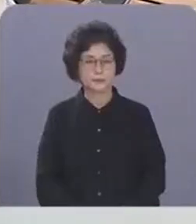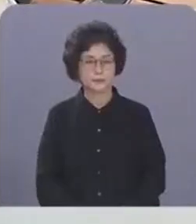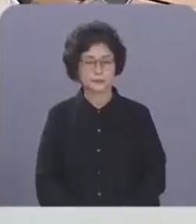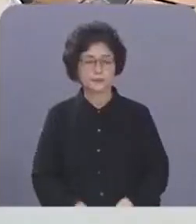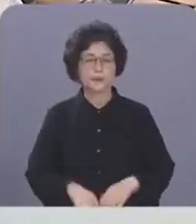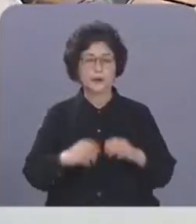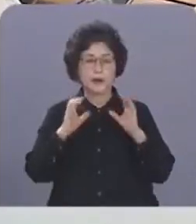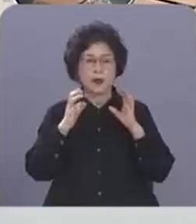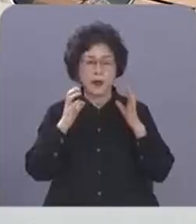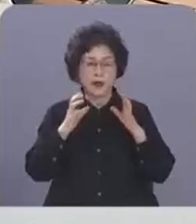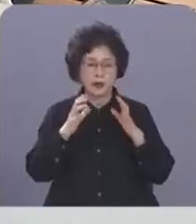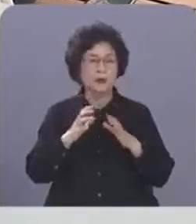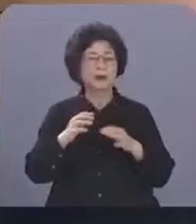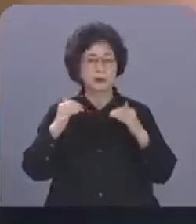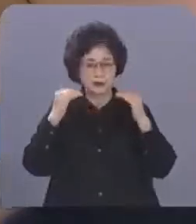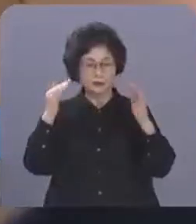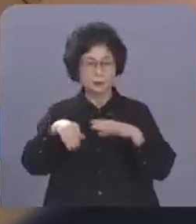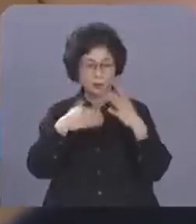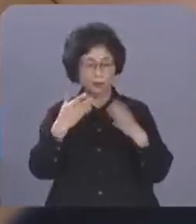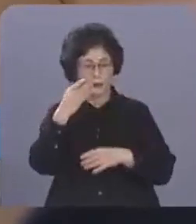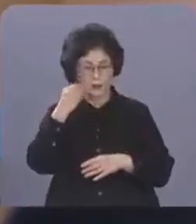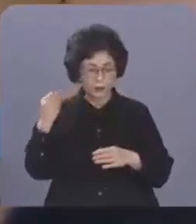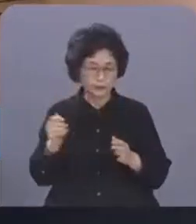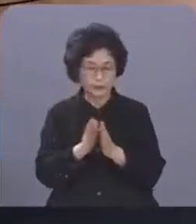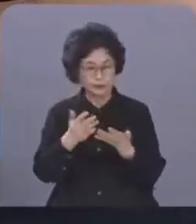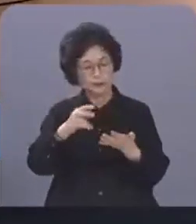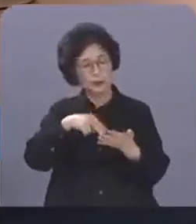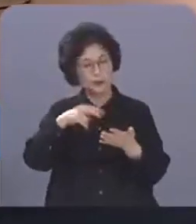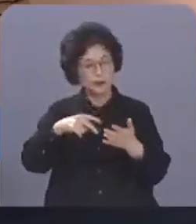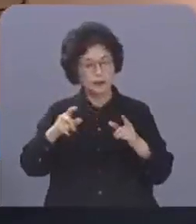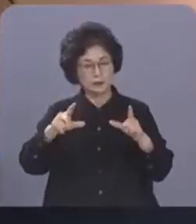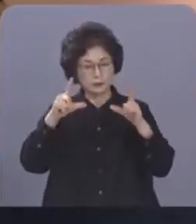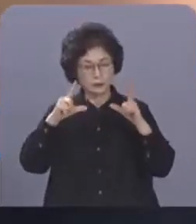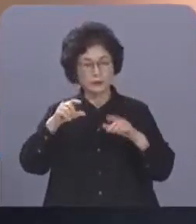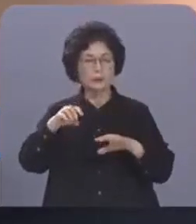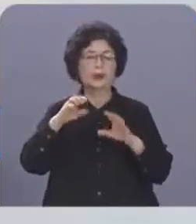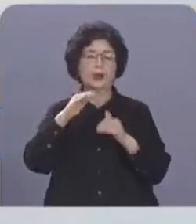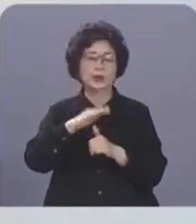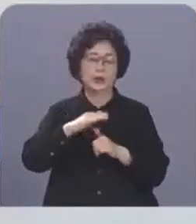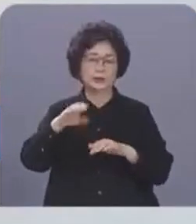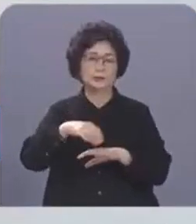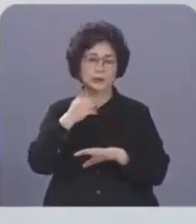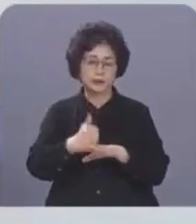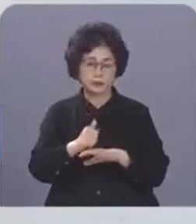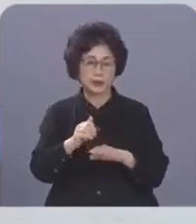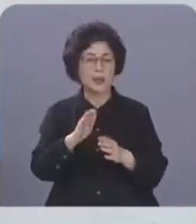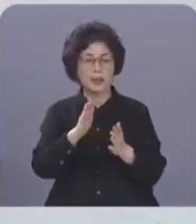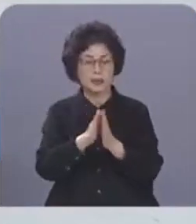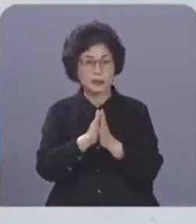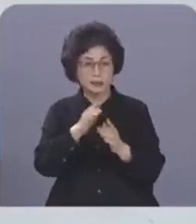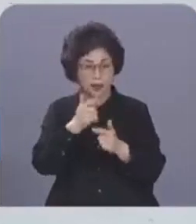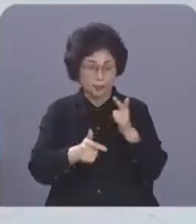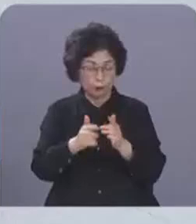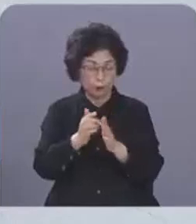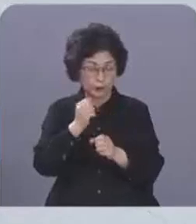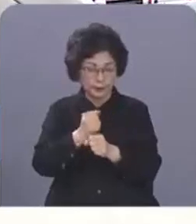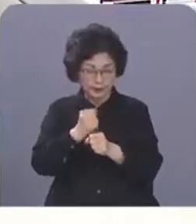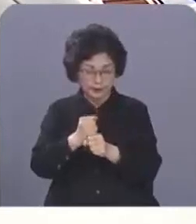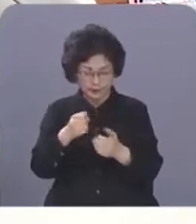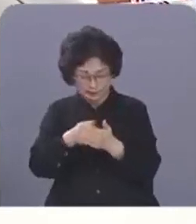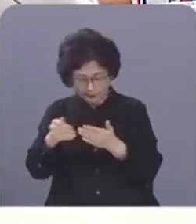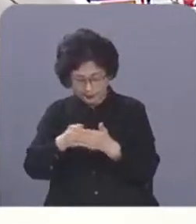어른 아이 모두에게 익숙한 동화 속 주인공 어린 왕자. 나무로 만든 판에 직접 어린 왕자를